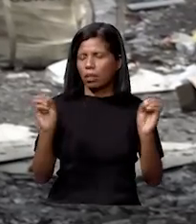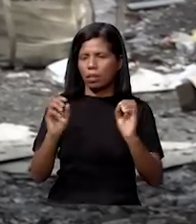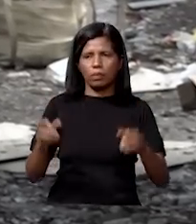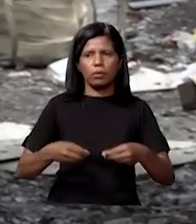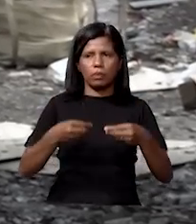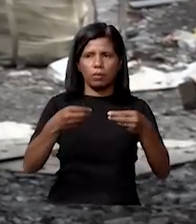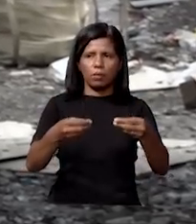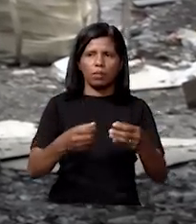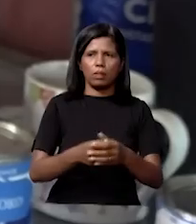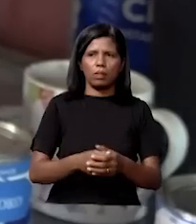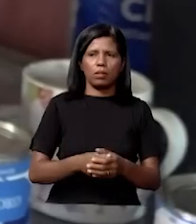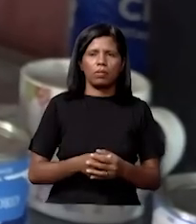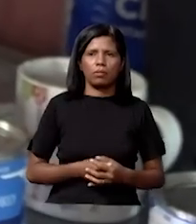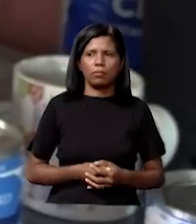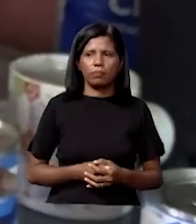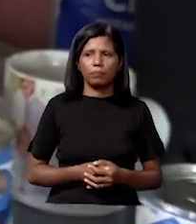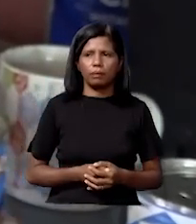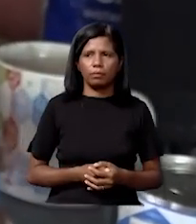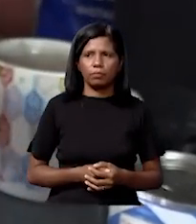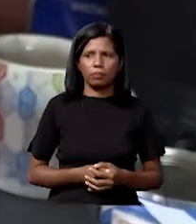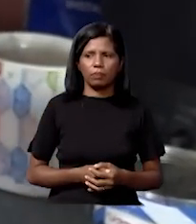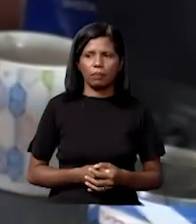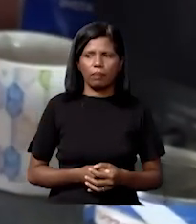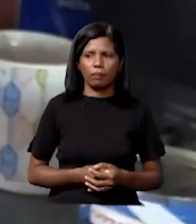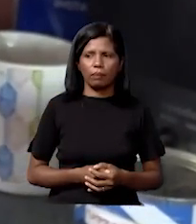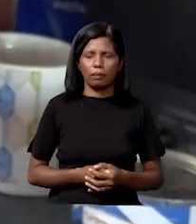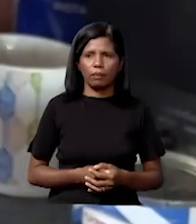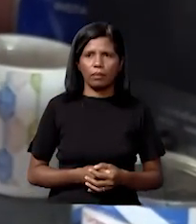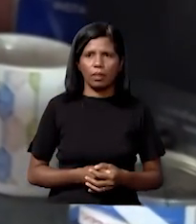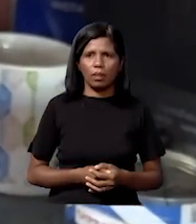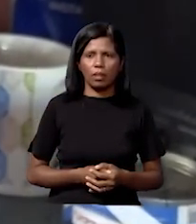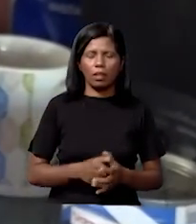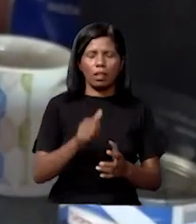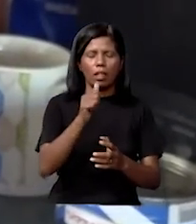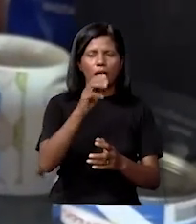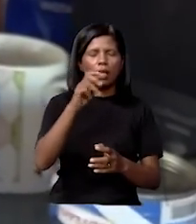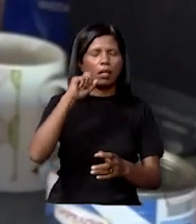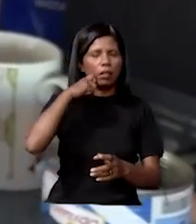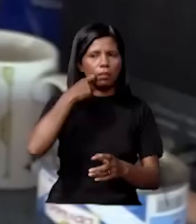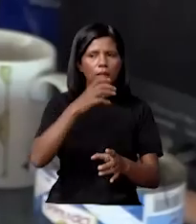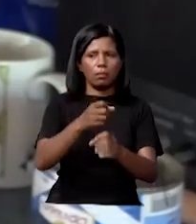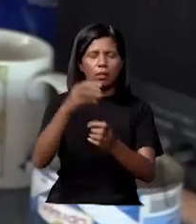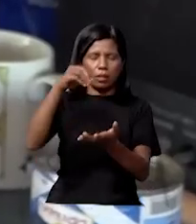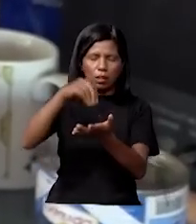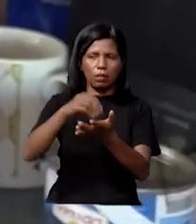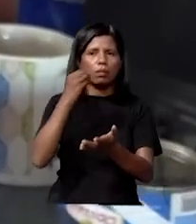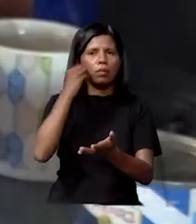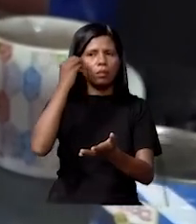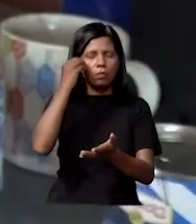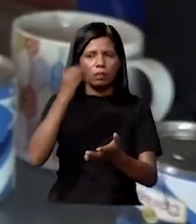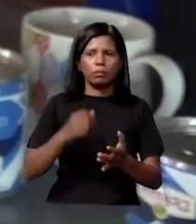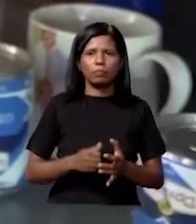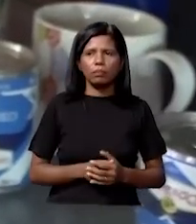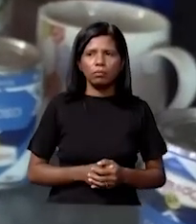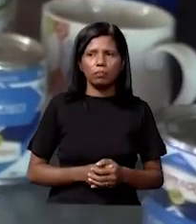tansane de tokan be apel sampa au makili batau au malaran ne au